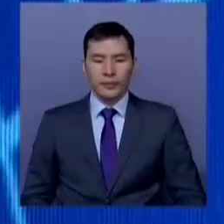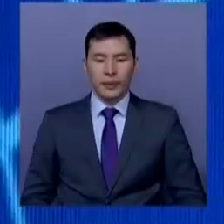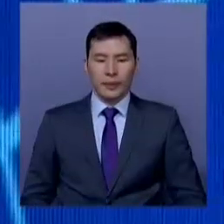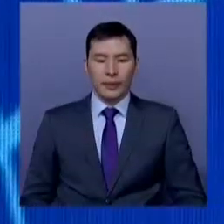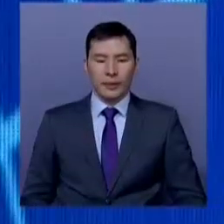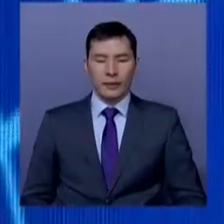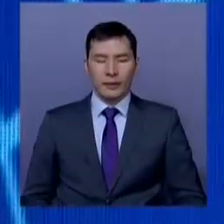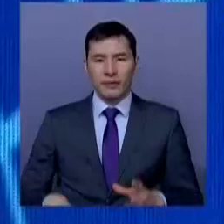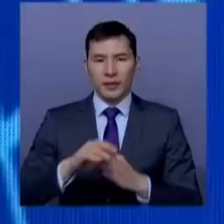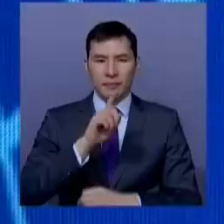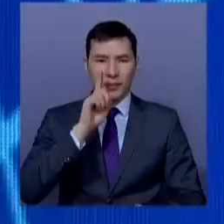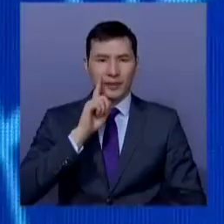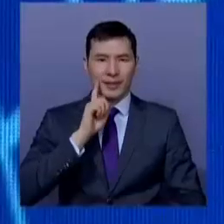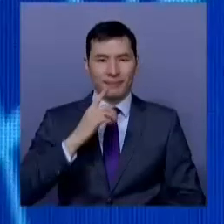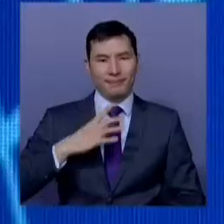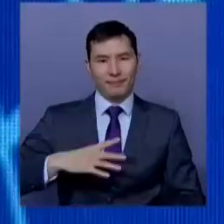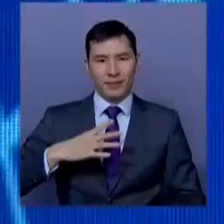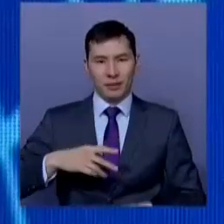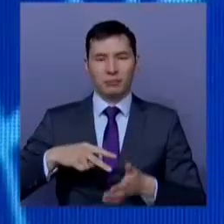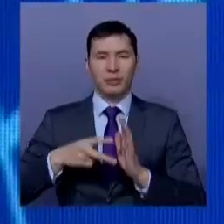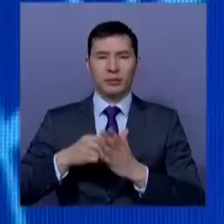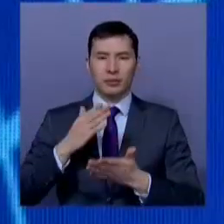сәл сабырлық сақтаңыздар, жоспарда бар.